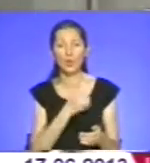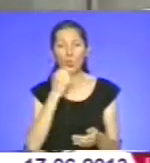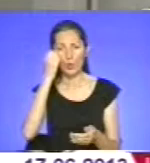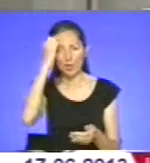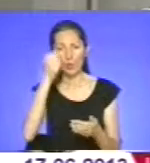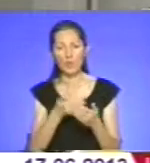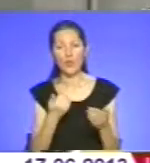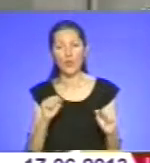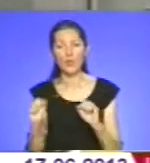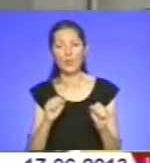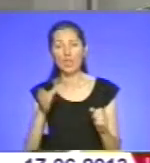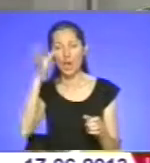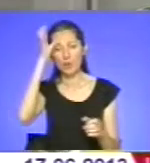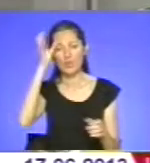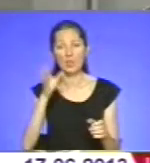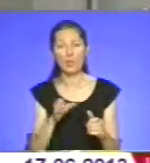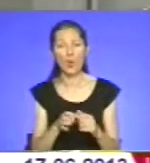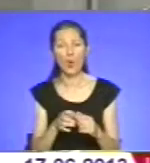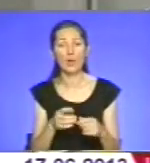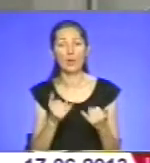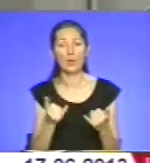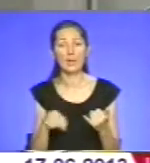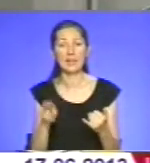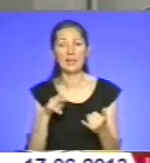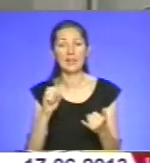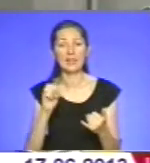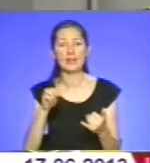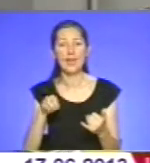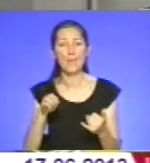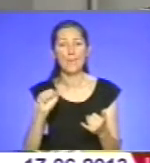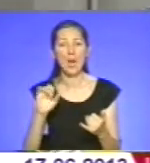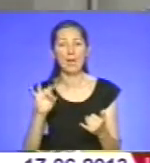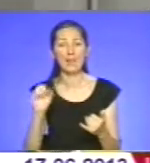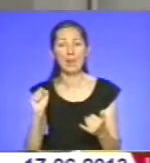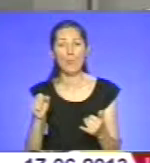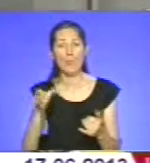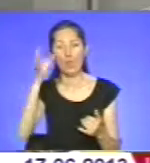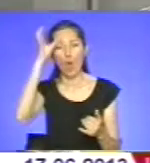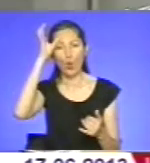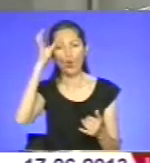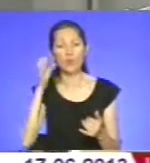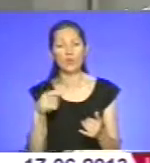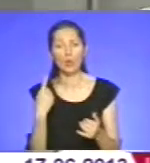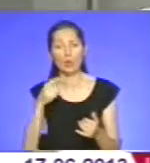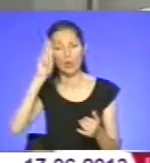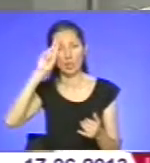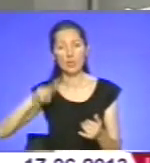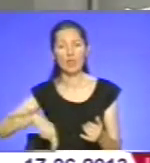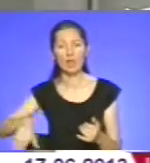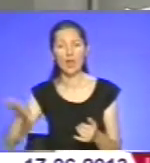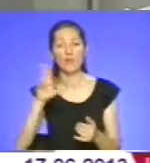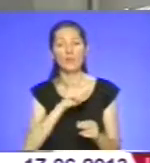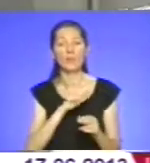управління освіти і науки, а тепер вже від департаменту освіти і науки обласної державної адміністрації, всім